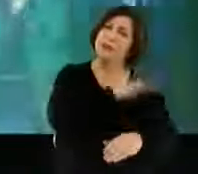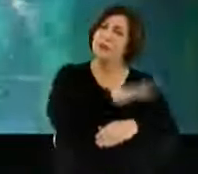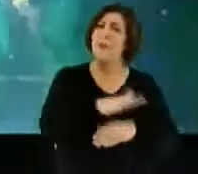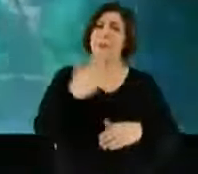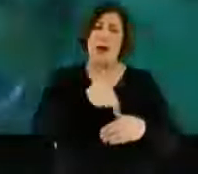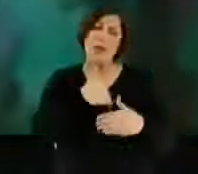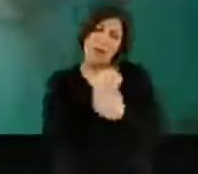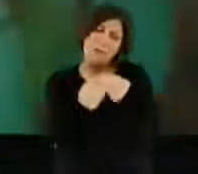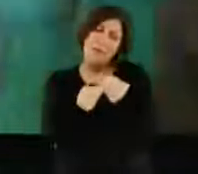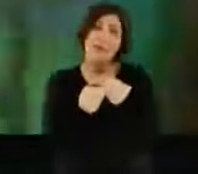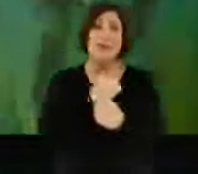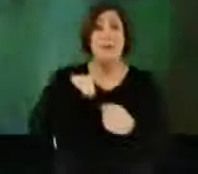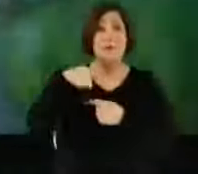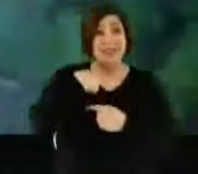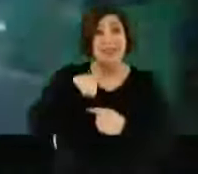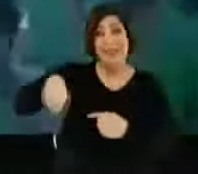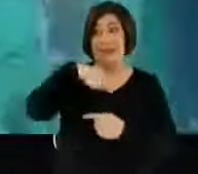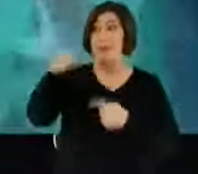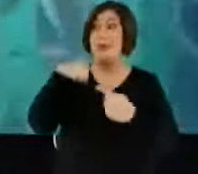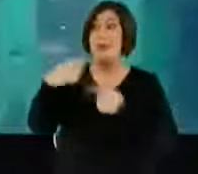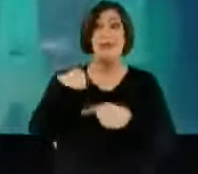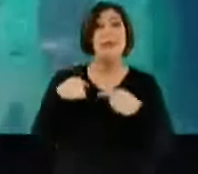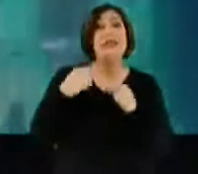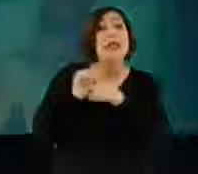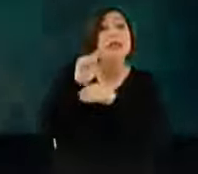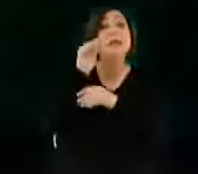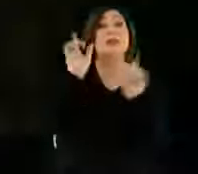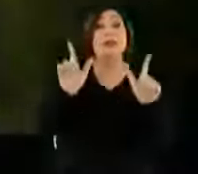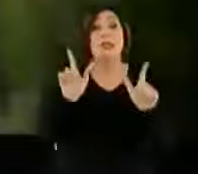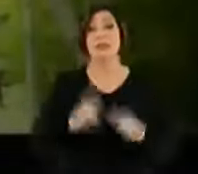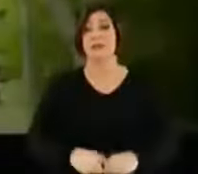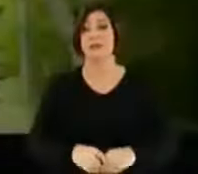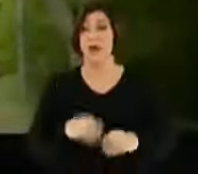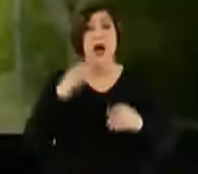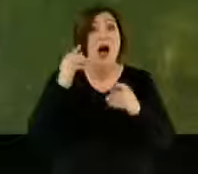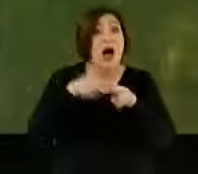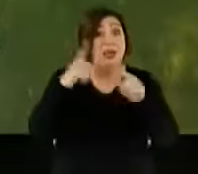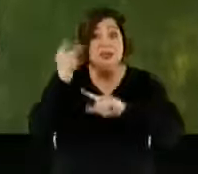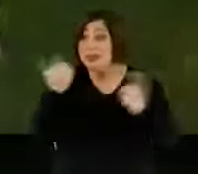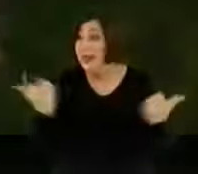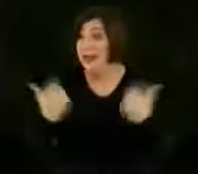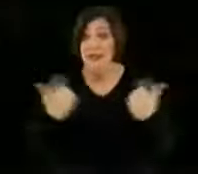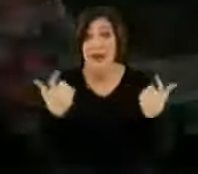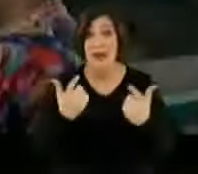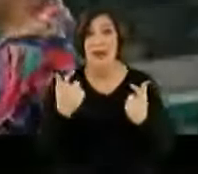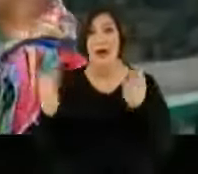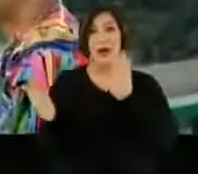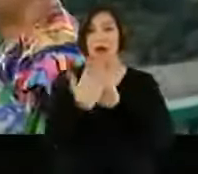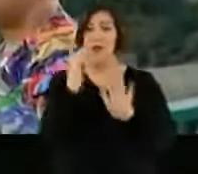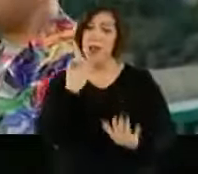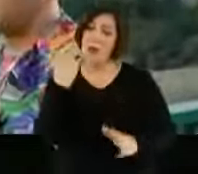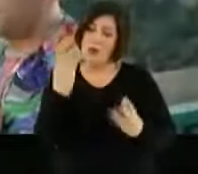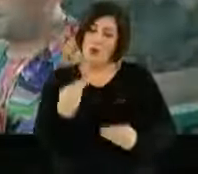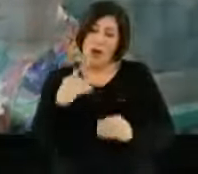bas bağrına bas. Biz birbirimiz için yarattık. Aslı nerede? Aslı nerede? Karşıma layık